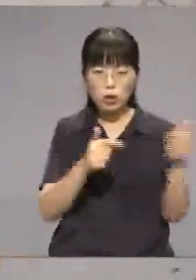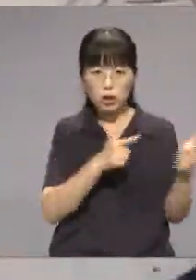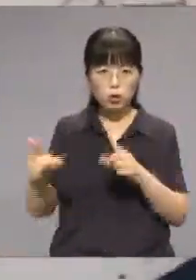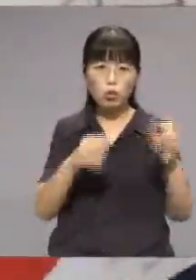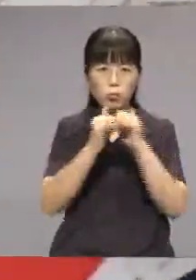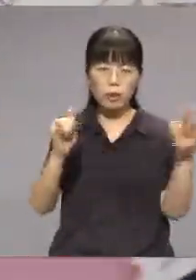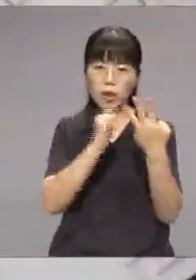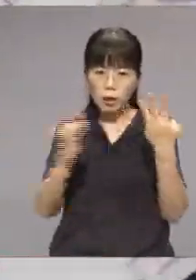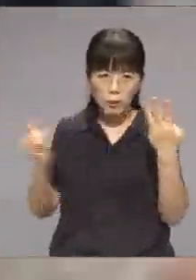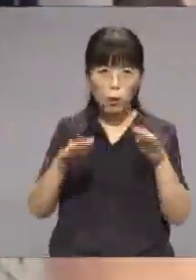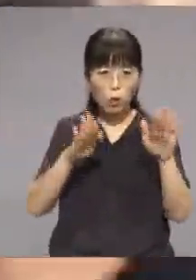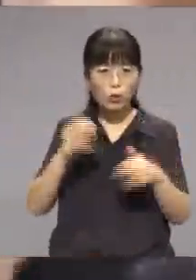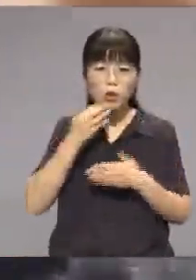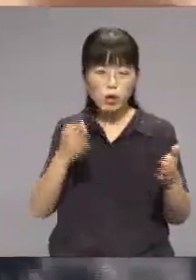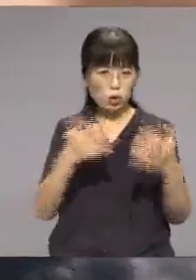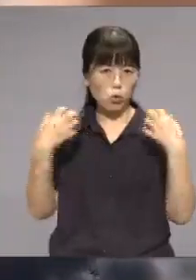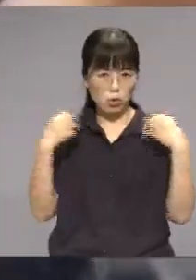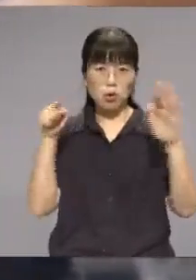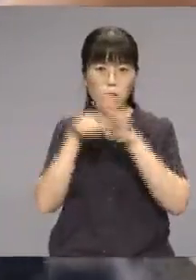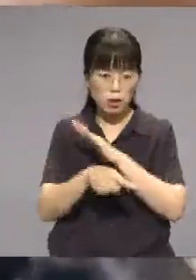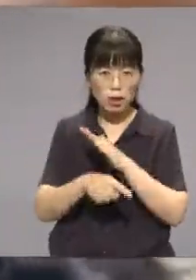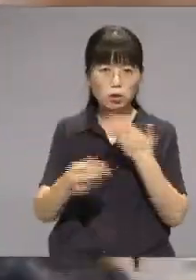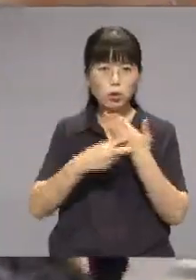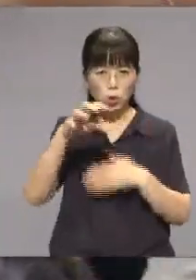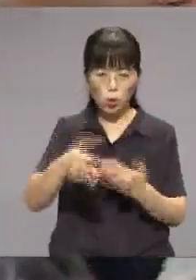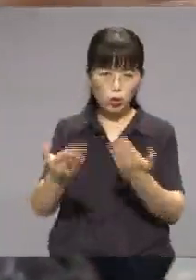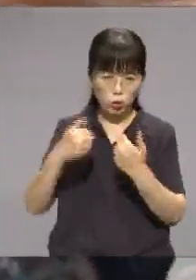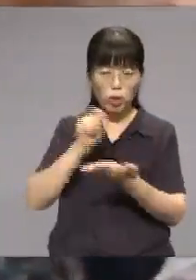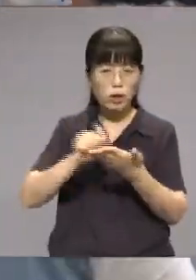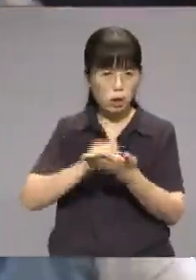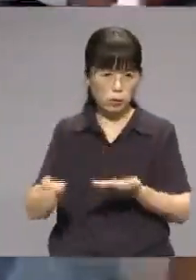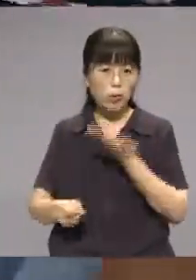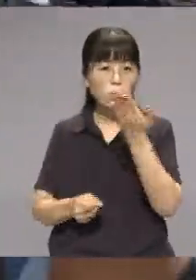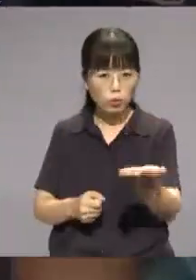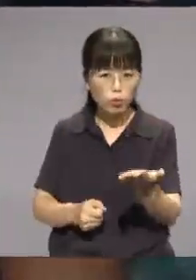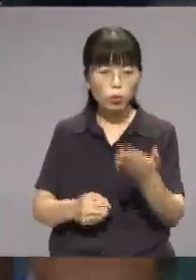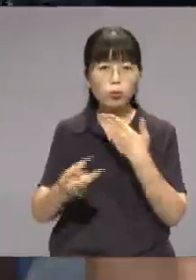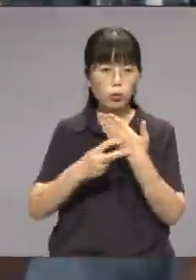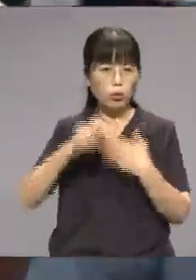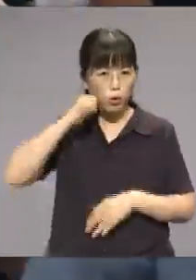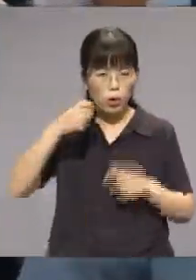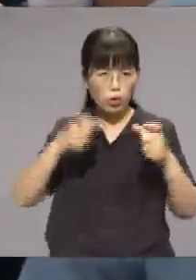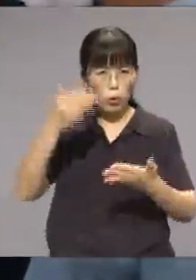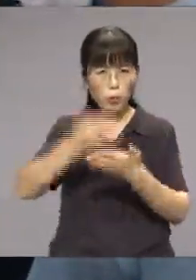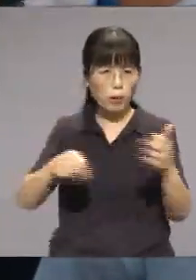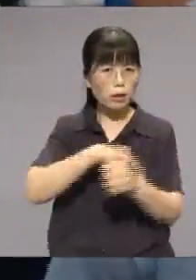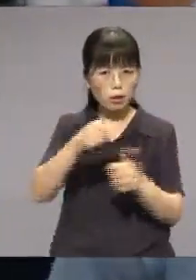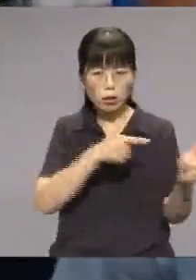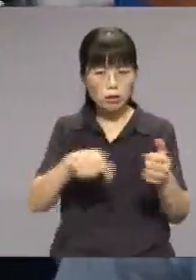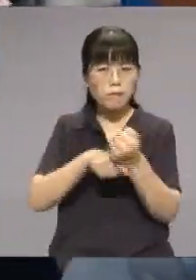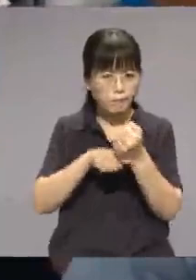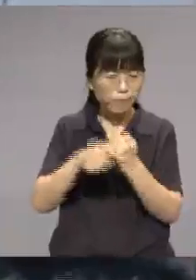주민 300여 명은 오늘 경기도청을 찾아 의료원 유치 서명부 등을 반납하고 의료 취약지구 배제 경위 등을